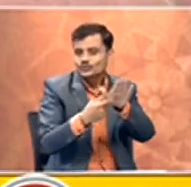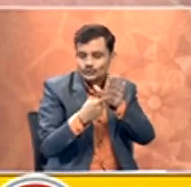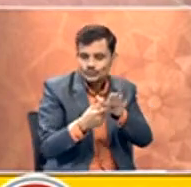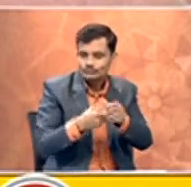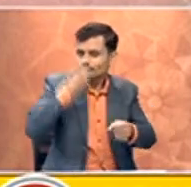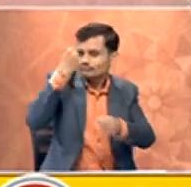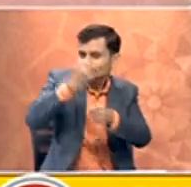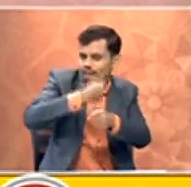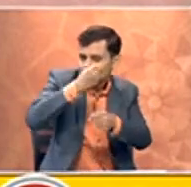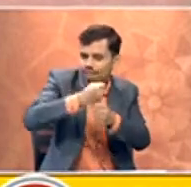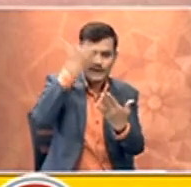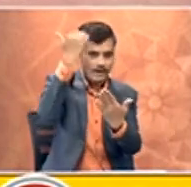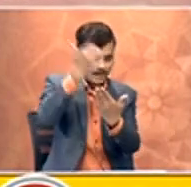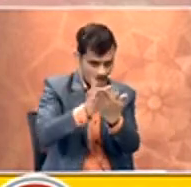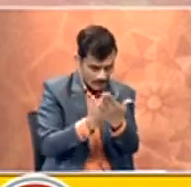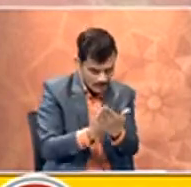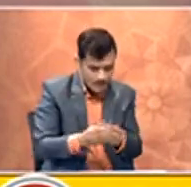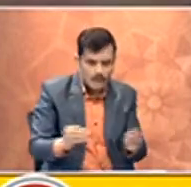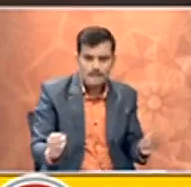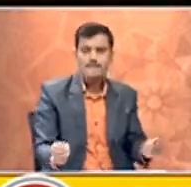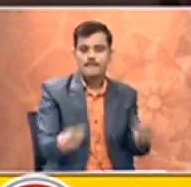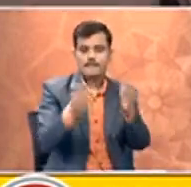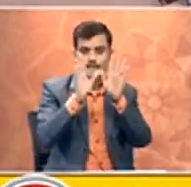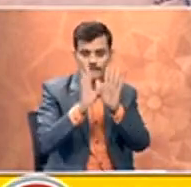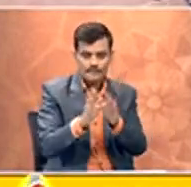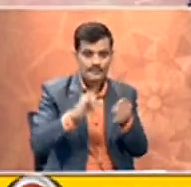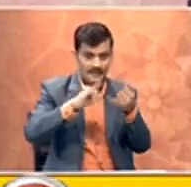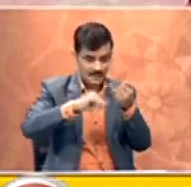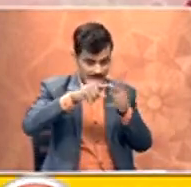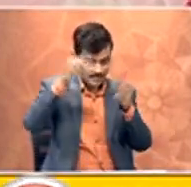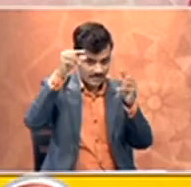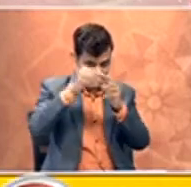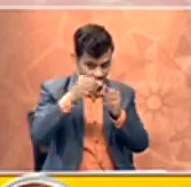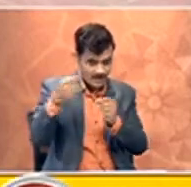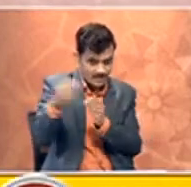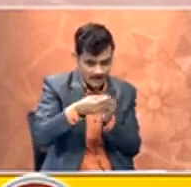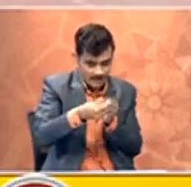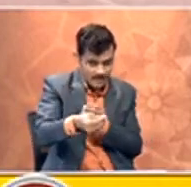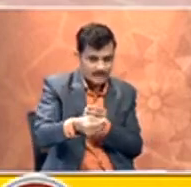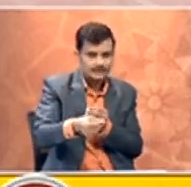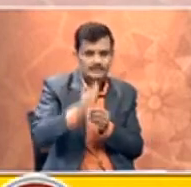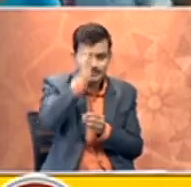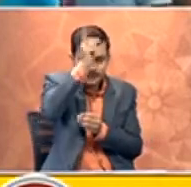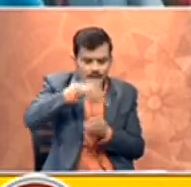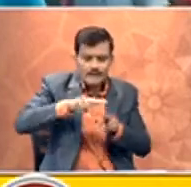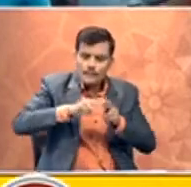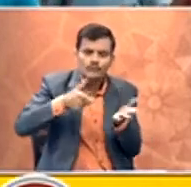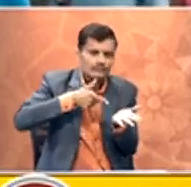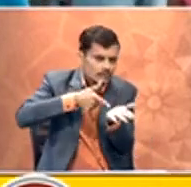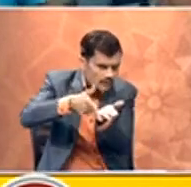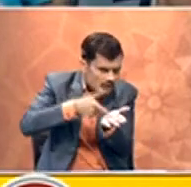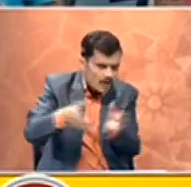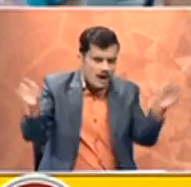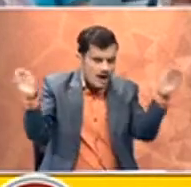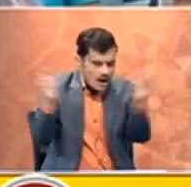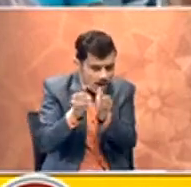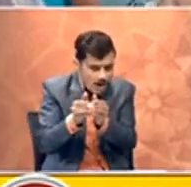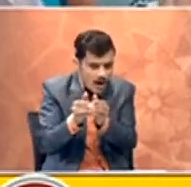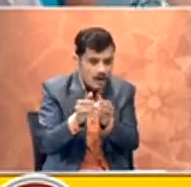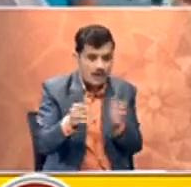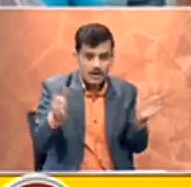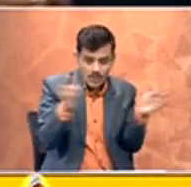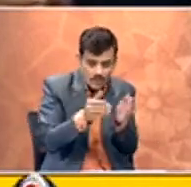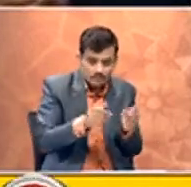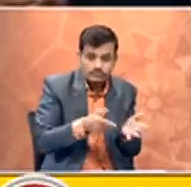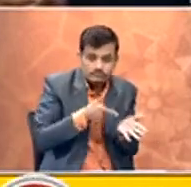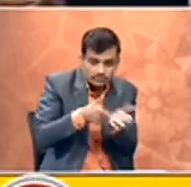अभियान जोरों पर है। सितंबर के महीने में देश के गांव-गांव में हर घर से मिट्टी जमा करने का